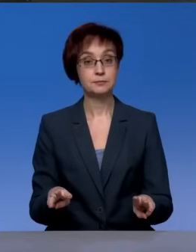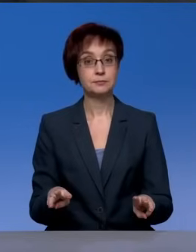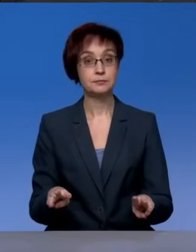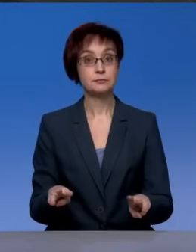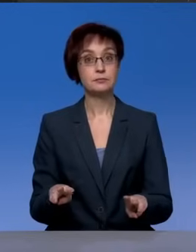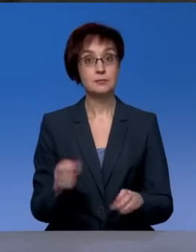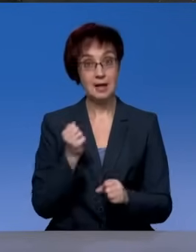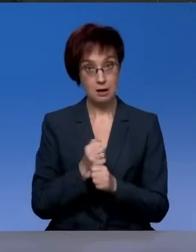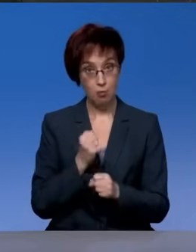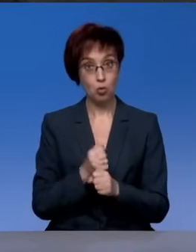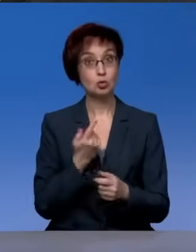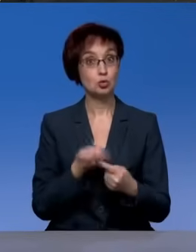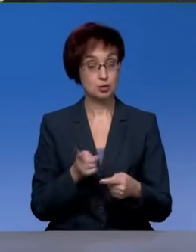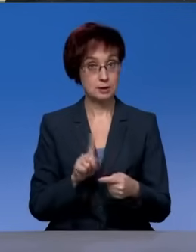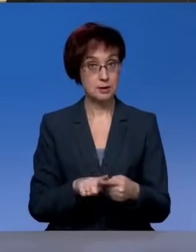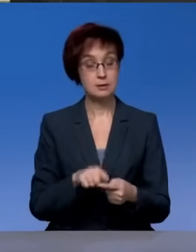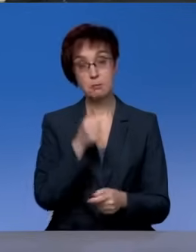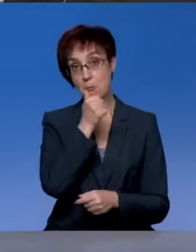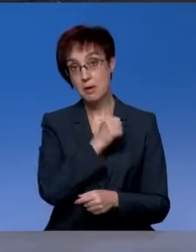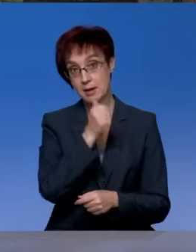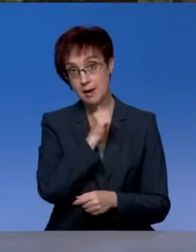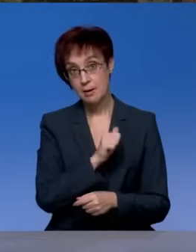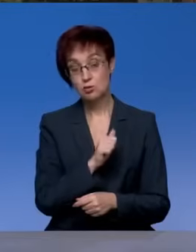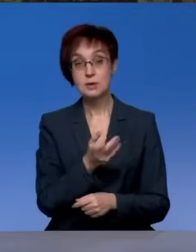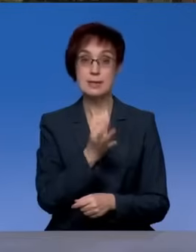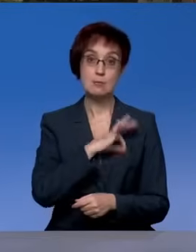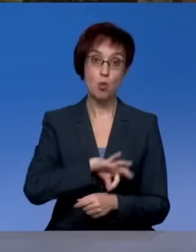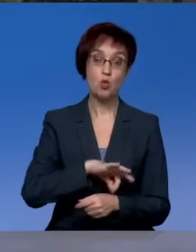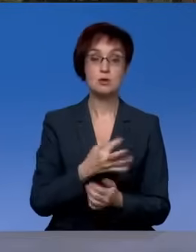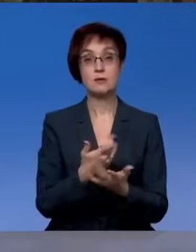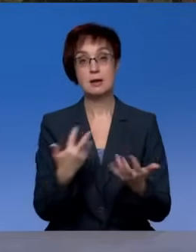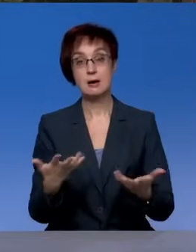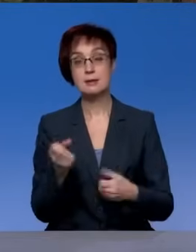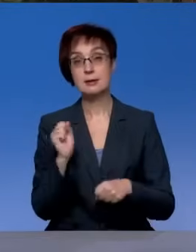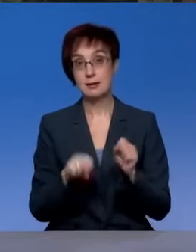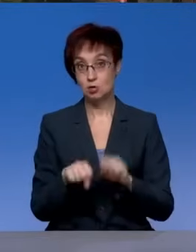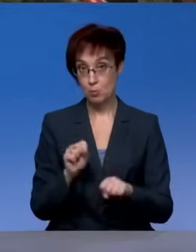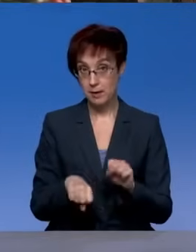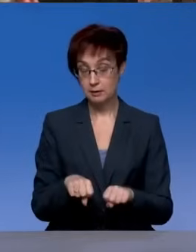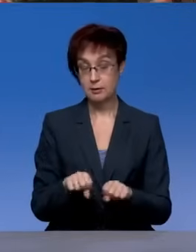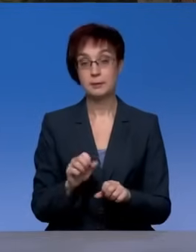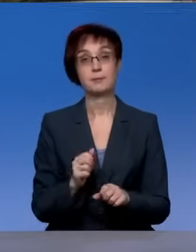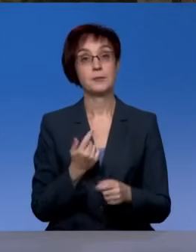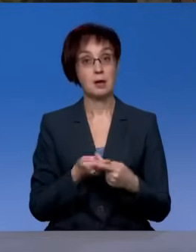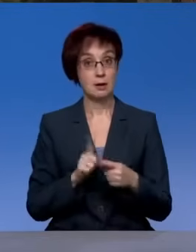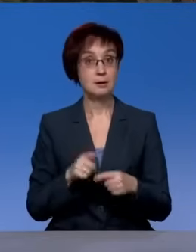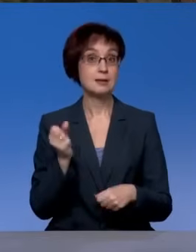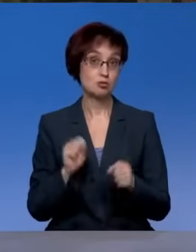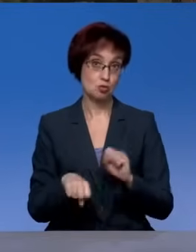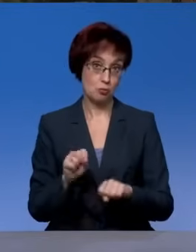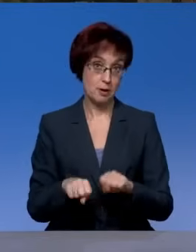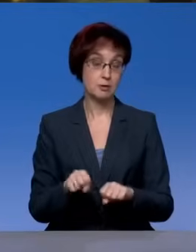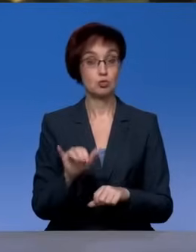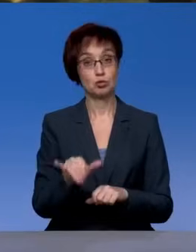работают с этим, пытаются использовать различные инструменты. Эти инструменты имеют различную эффективность, и,